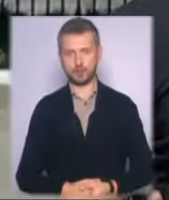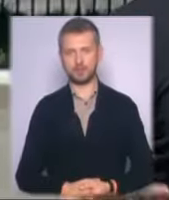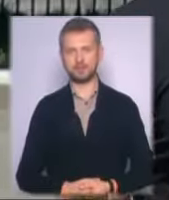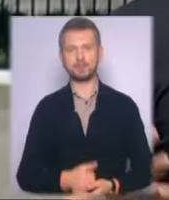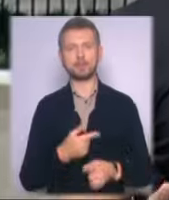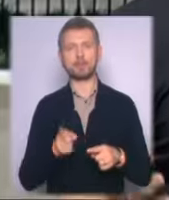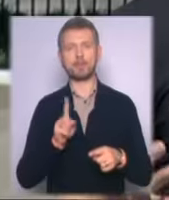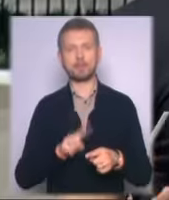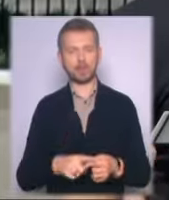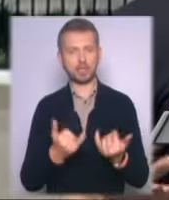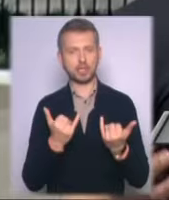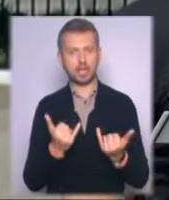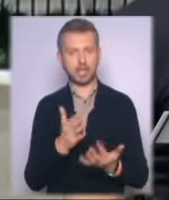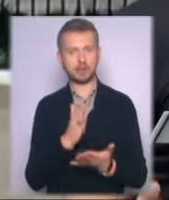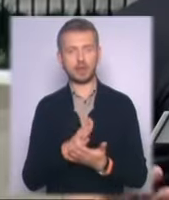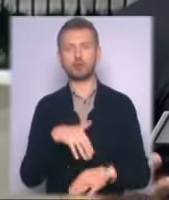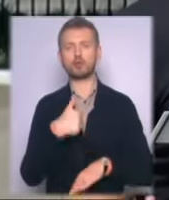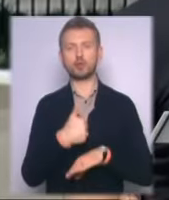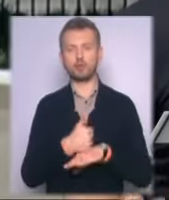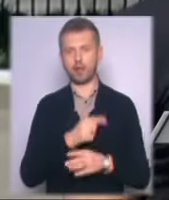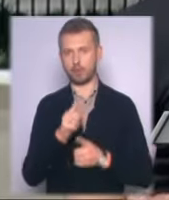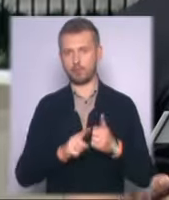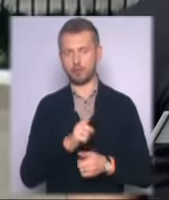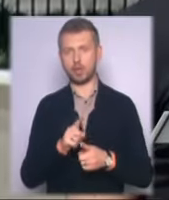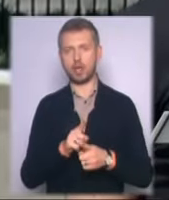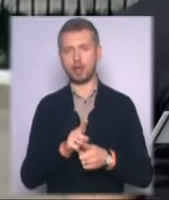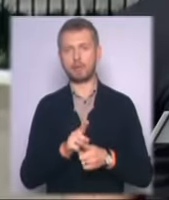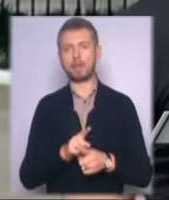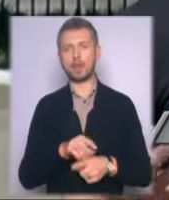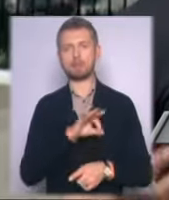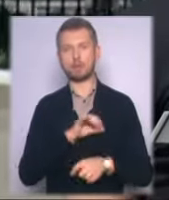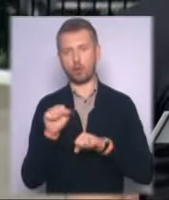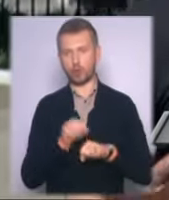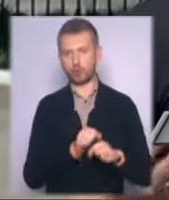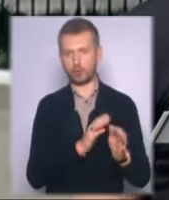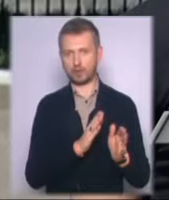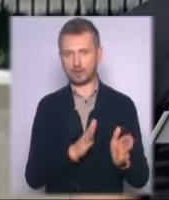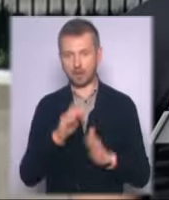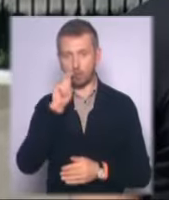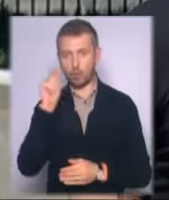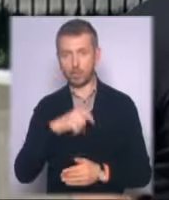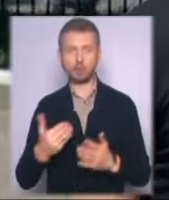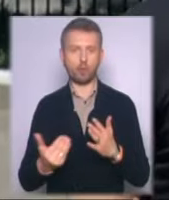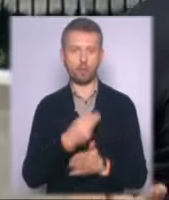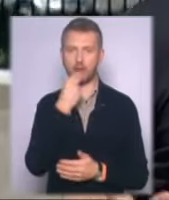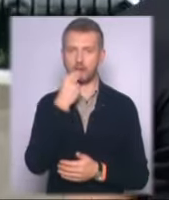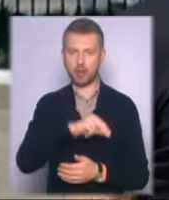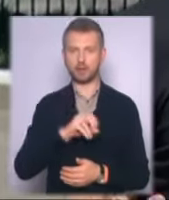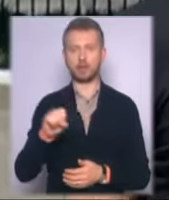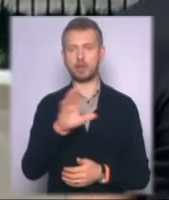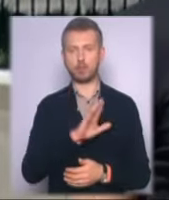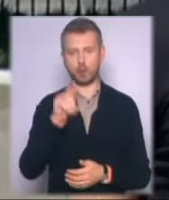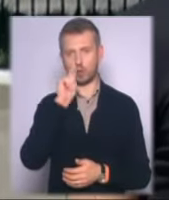Це зараз є ключова реформа правоохоронної системи країни. Нова, якісна, європейська,